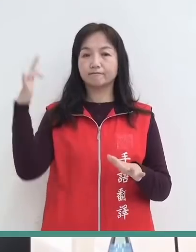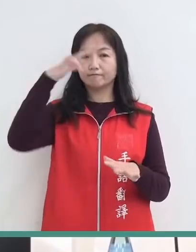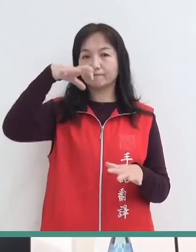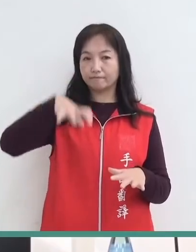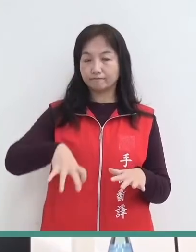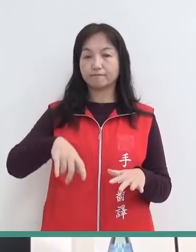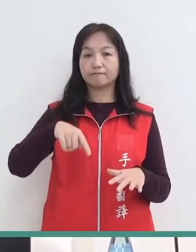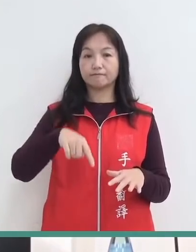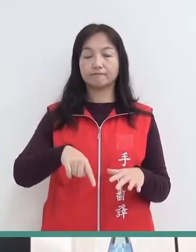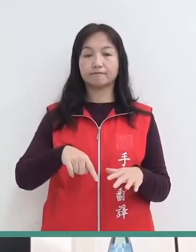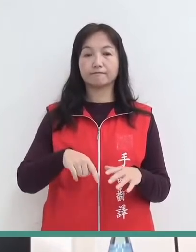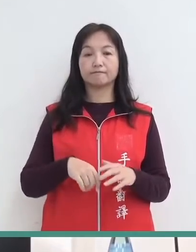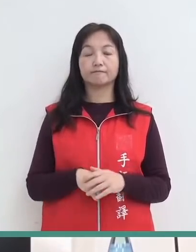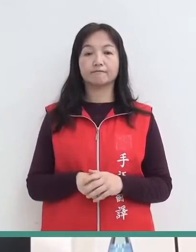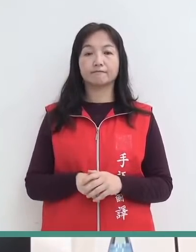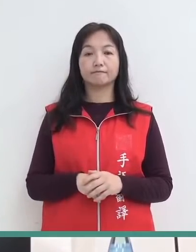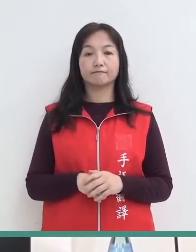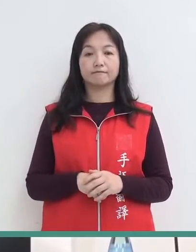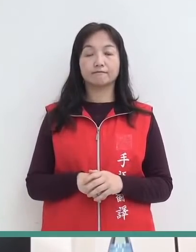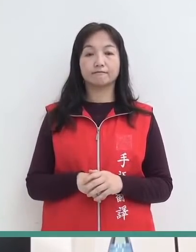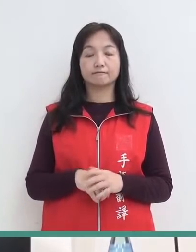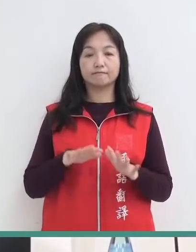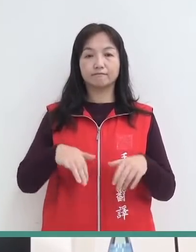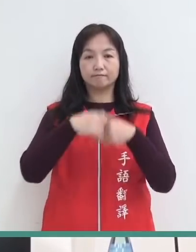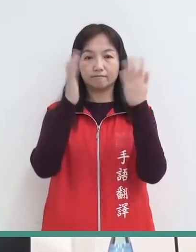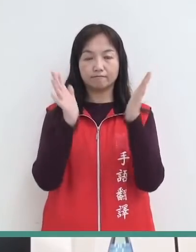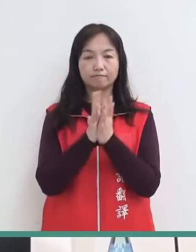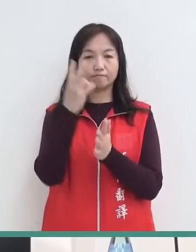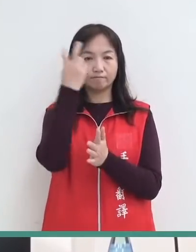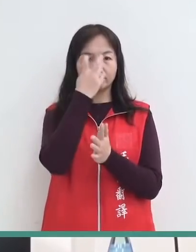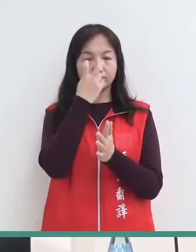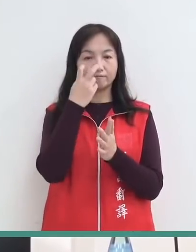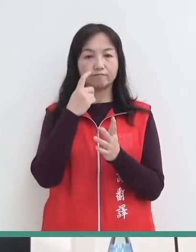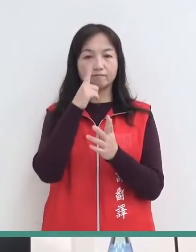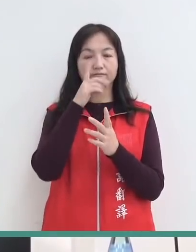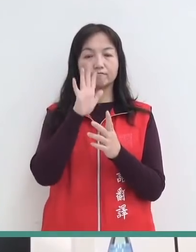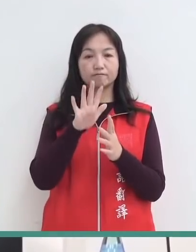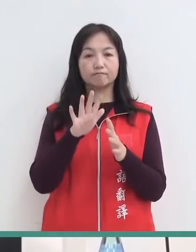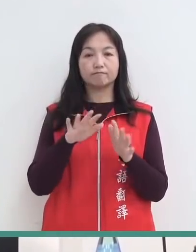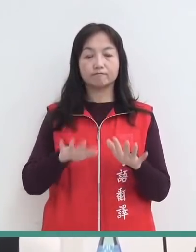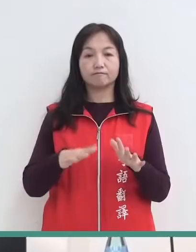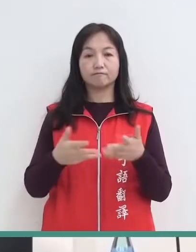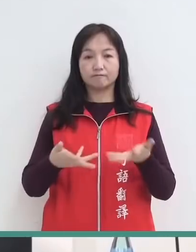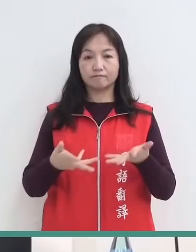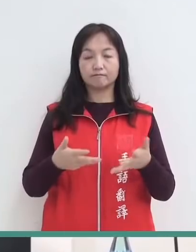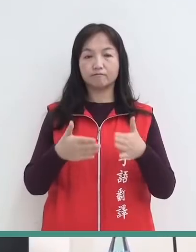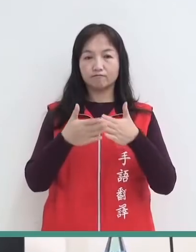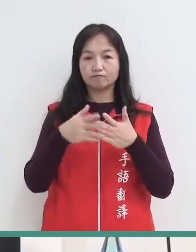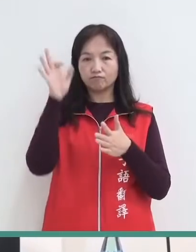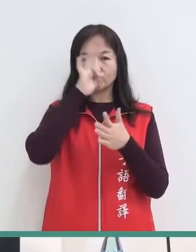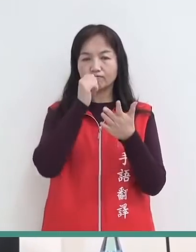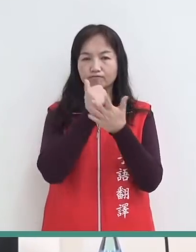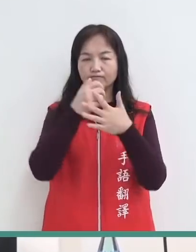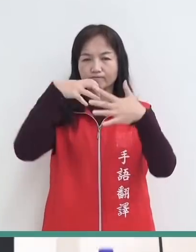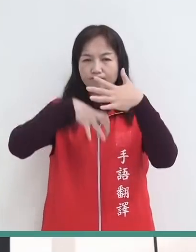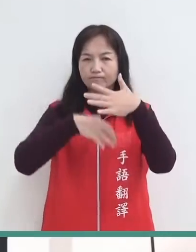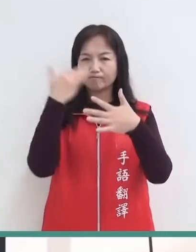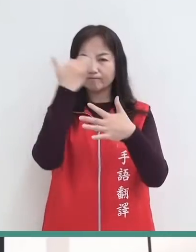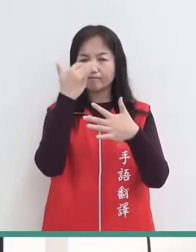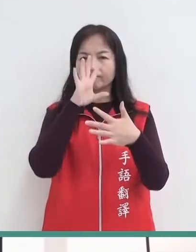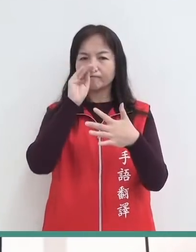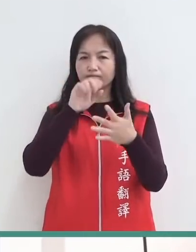的这个全面的筛检，那么这个是要找出潜藏的黑